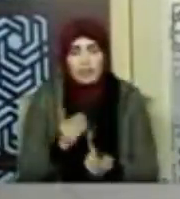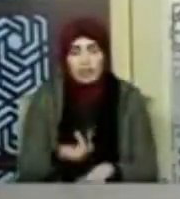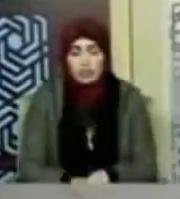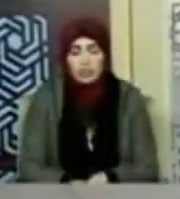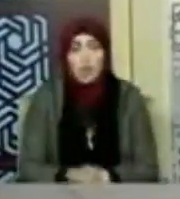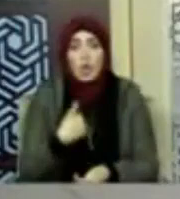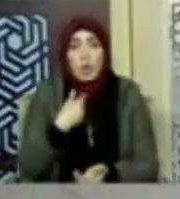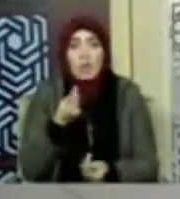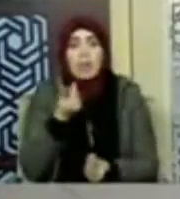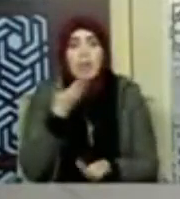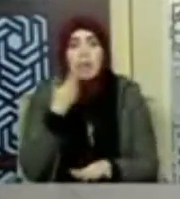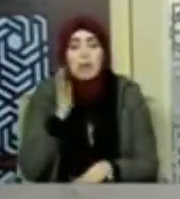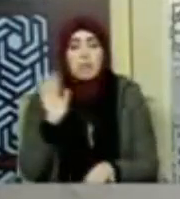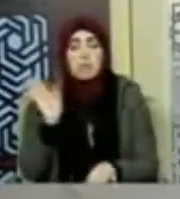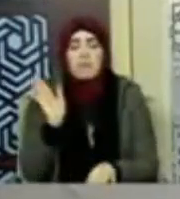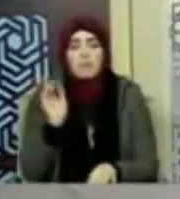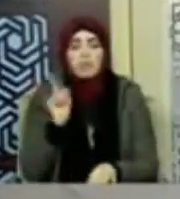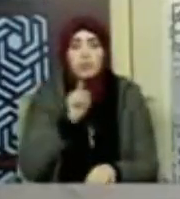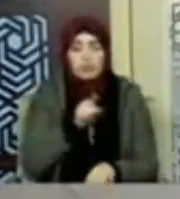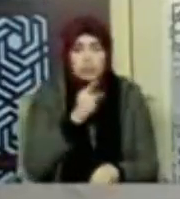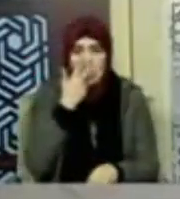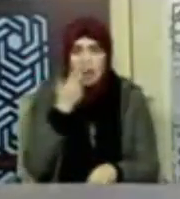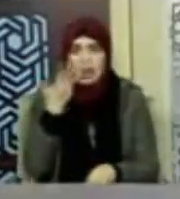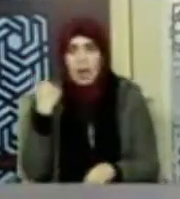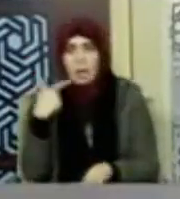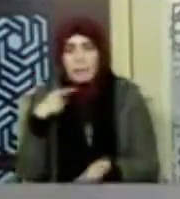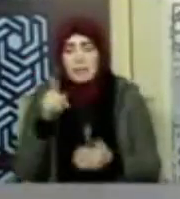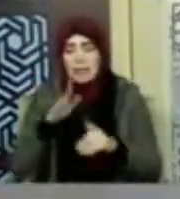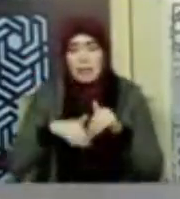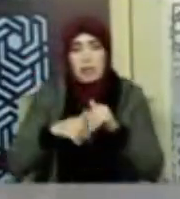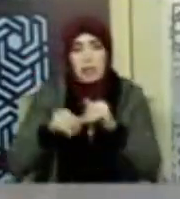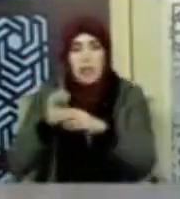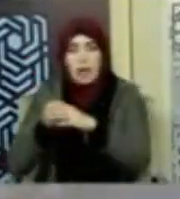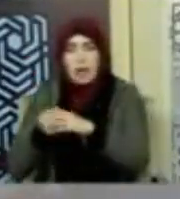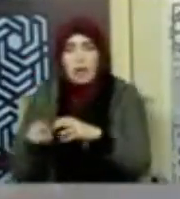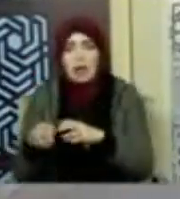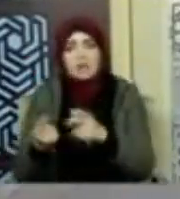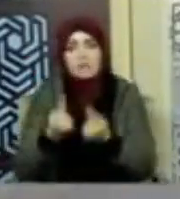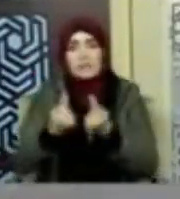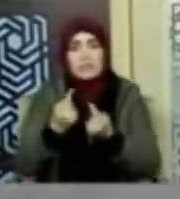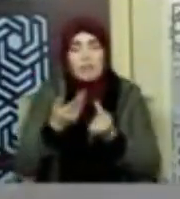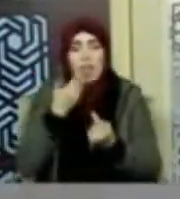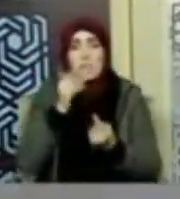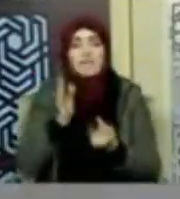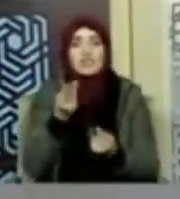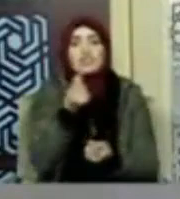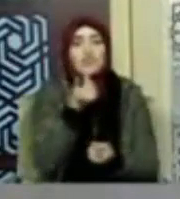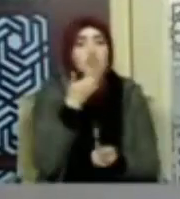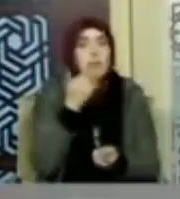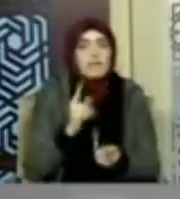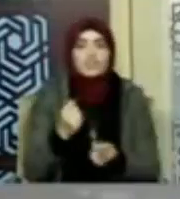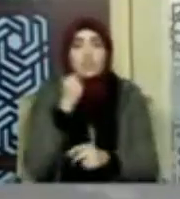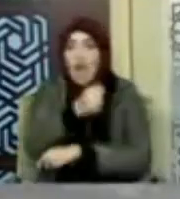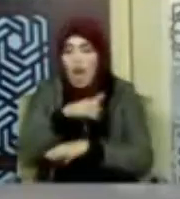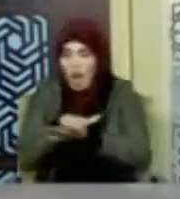آنذاك كانت إما في الزراعة أو في تربية الماشية، أي أنهم لا مال لهم. هلك زوجي